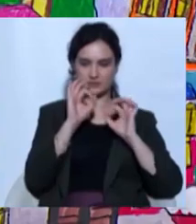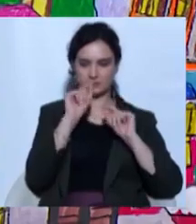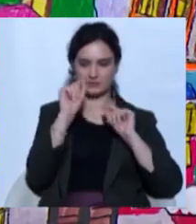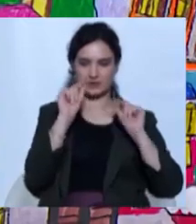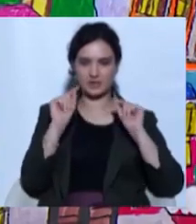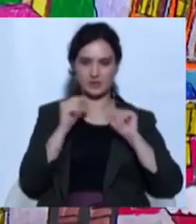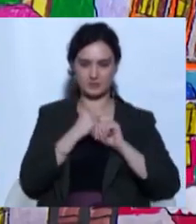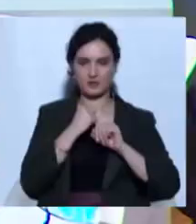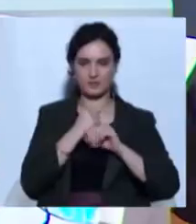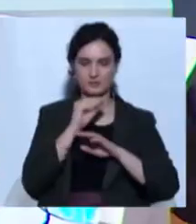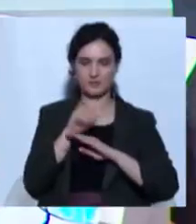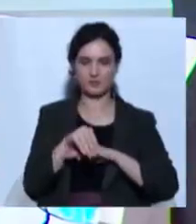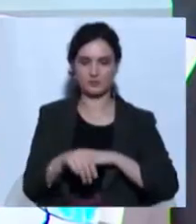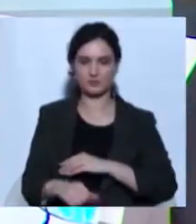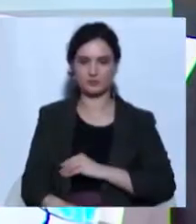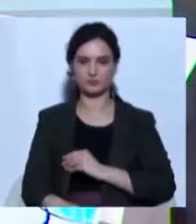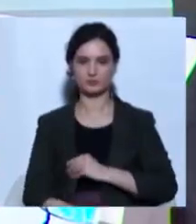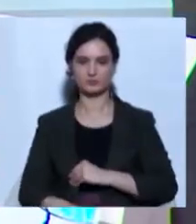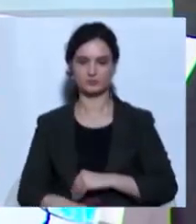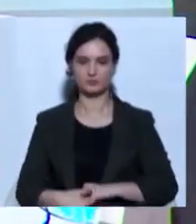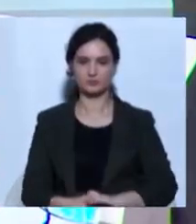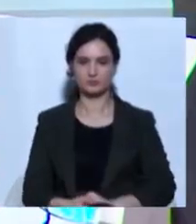წერტილები მერე კიდე დაუმატოთ.